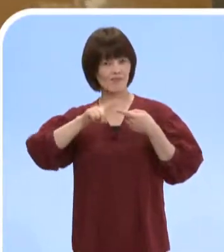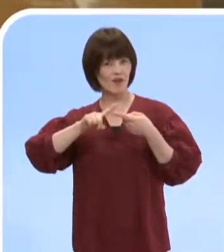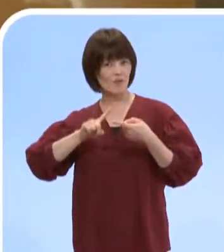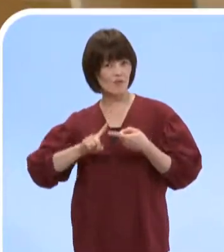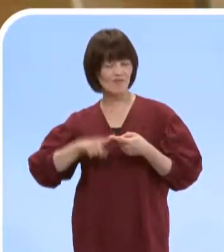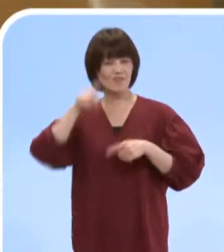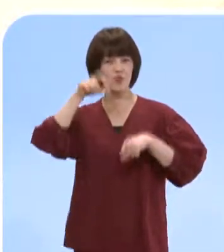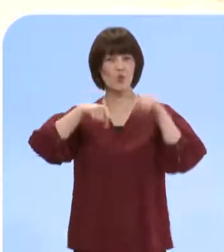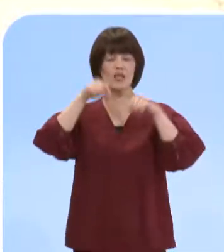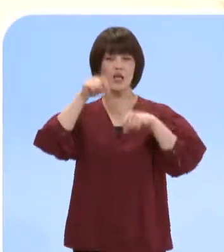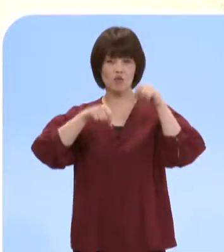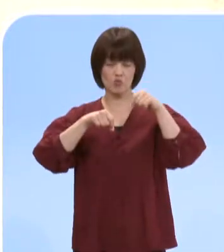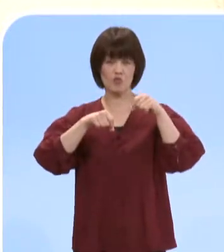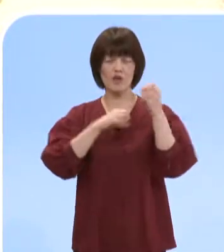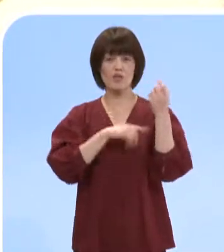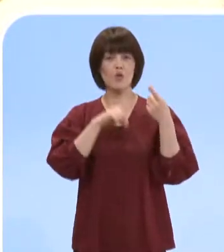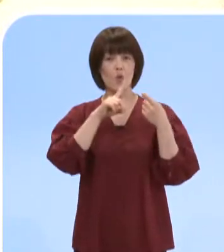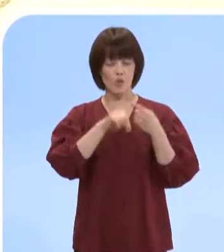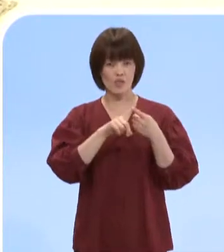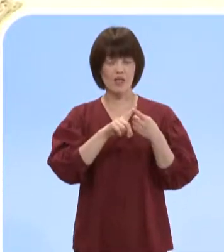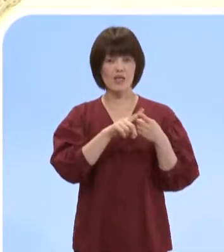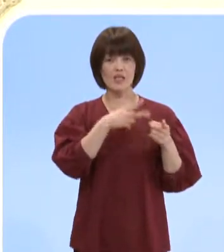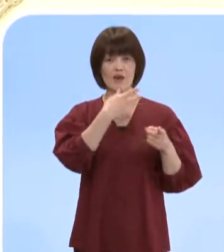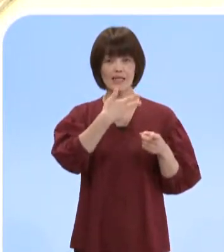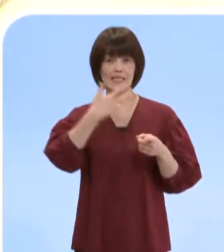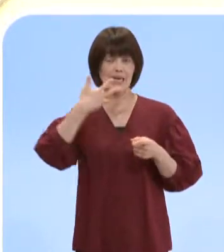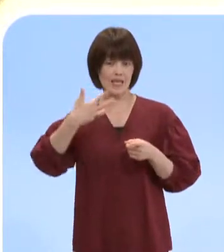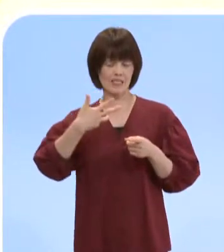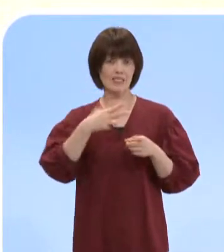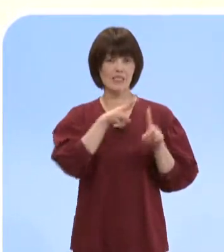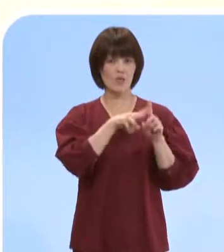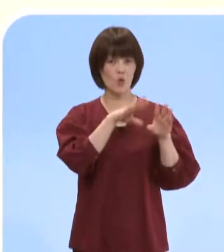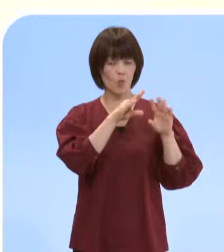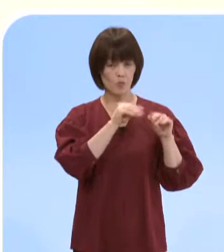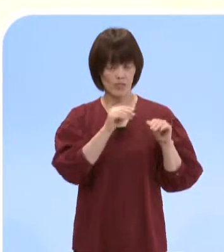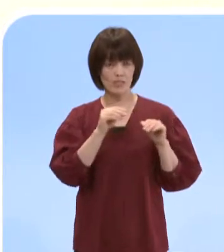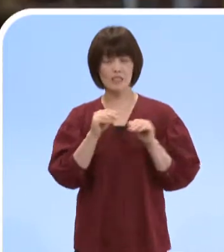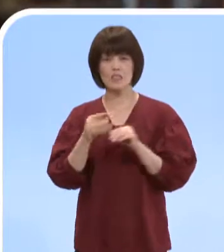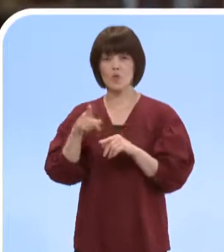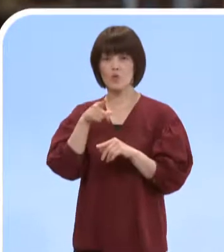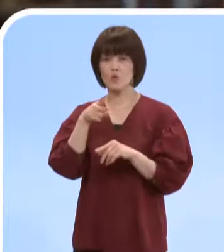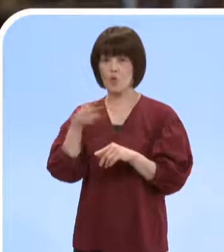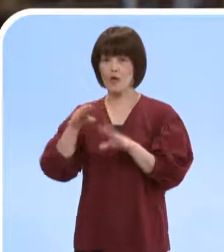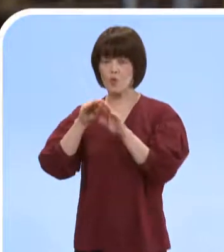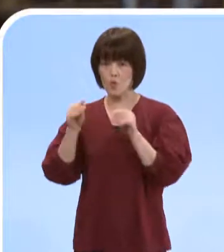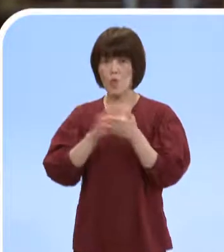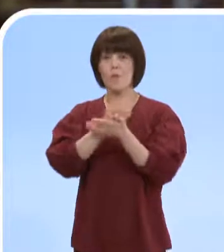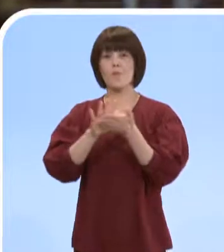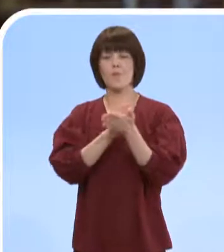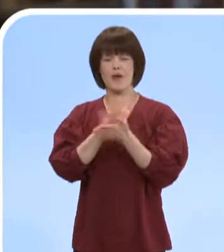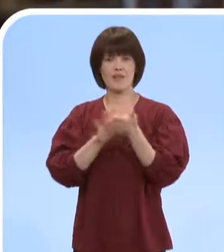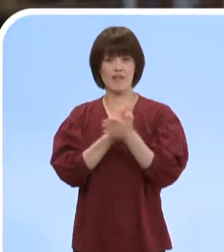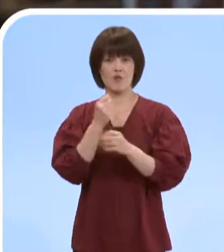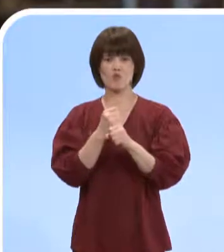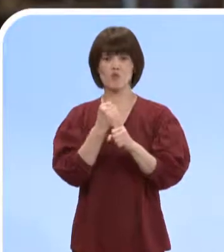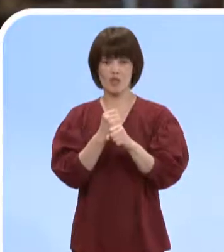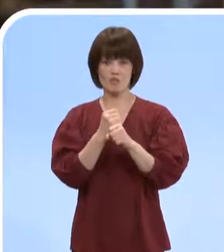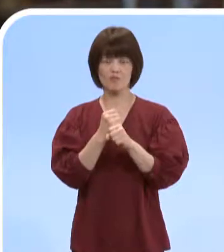ますけど、基本的には二八の美味しい蕎麦を提供させてもらってます。秘伝の返しがありまして、独自